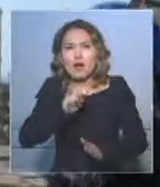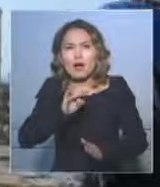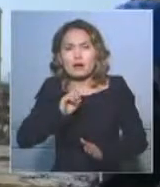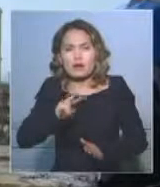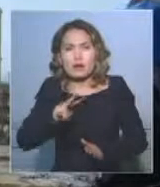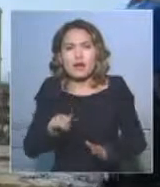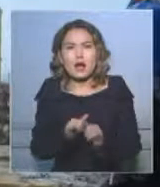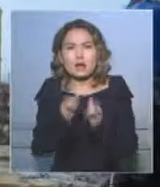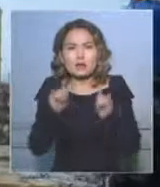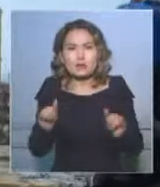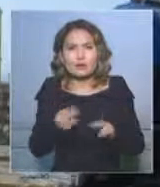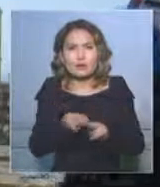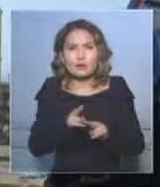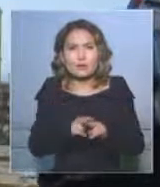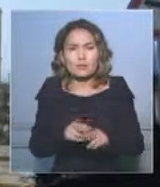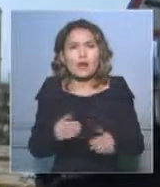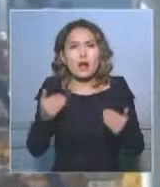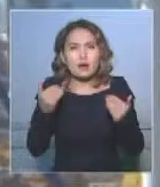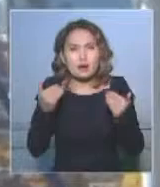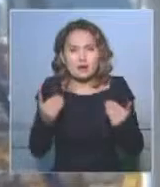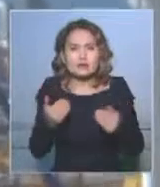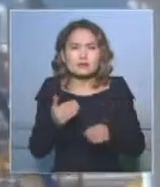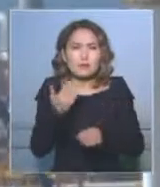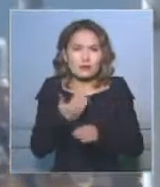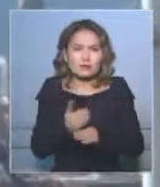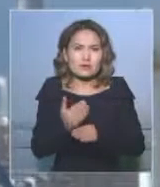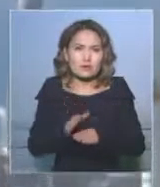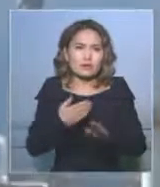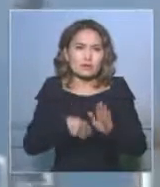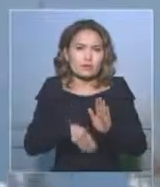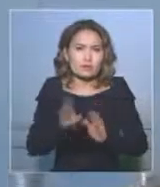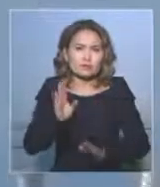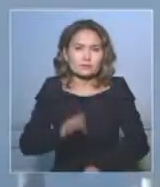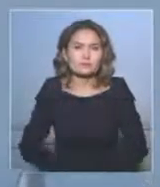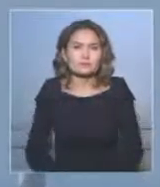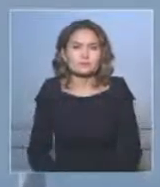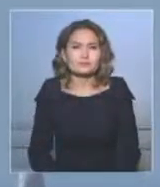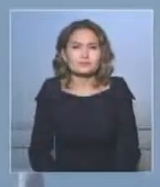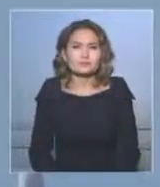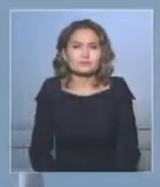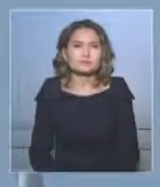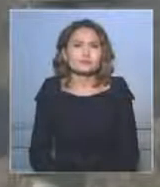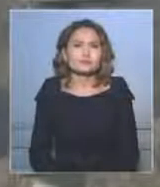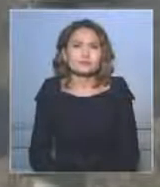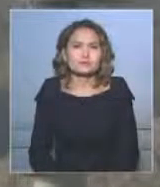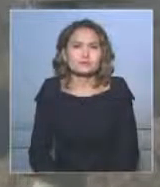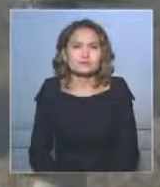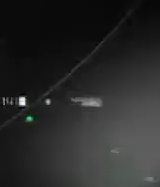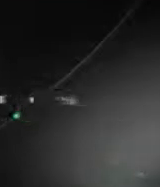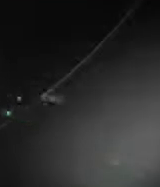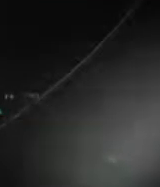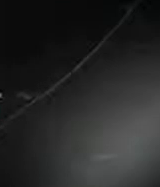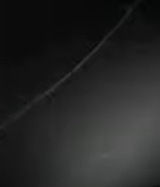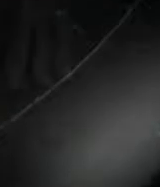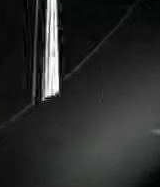Ал сарапшылар оның 4.7 миллион баррельден аспауы мүмкін деп болжаған еді.